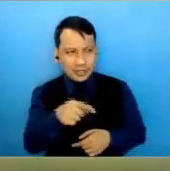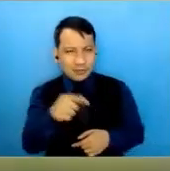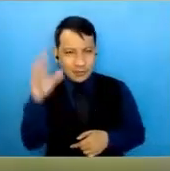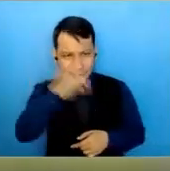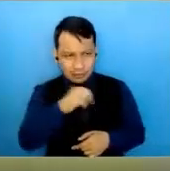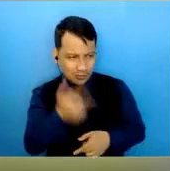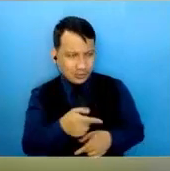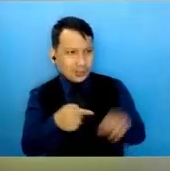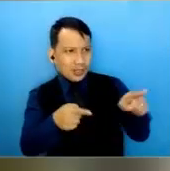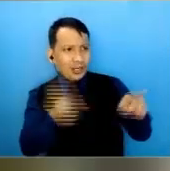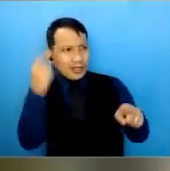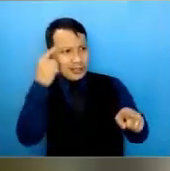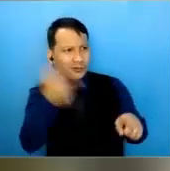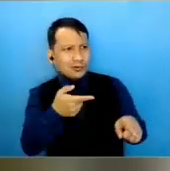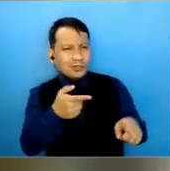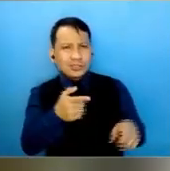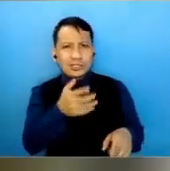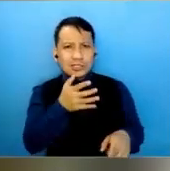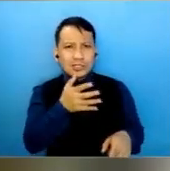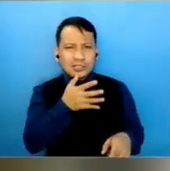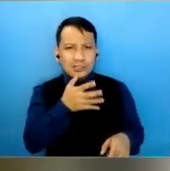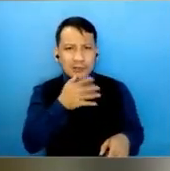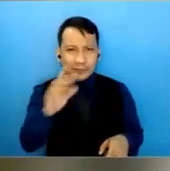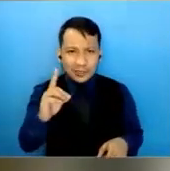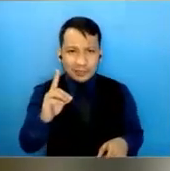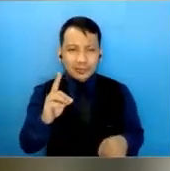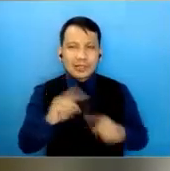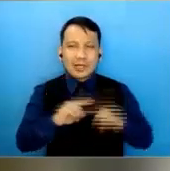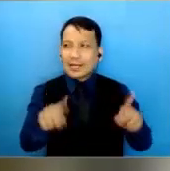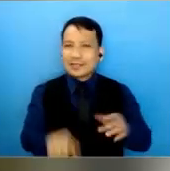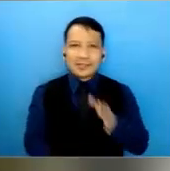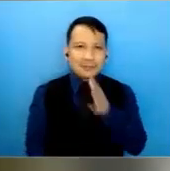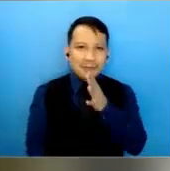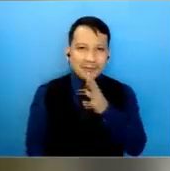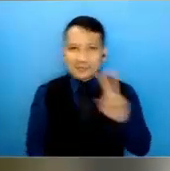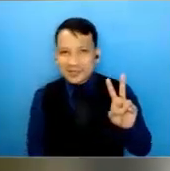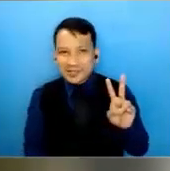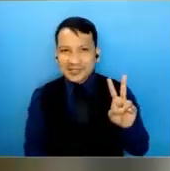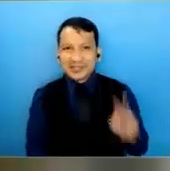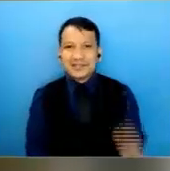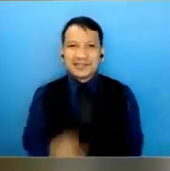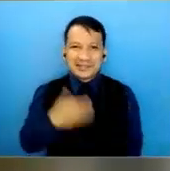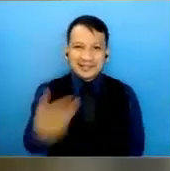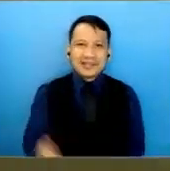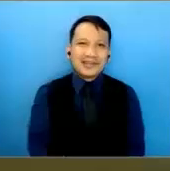akala niya si Mami D ang kasama niya. Yun pala, si Mami V.